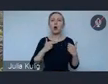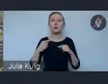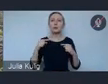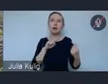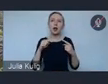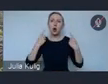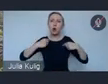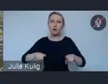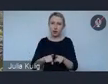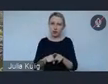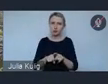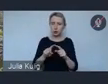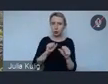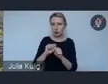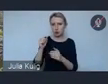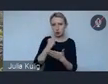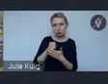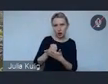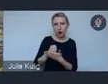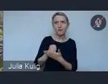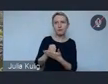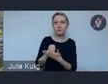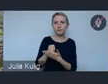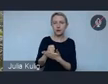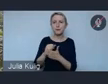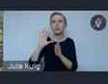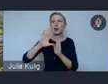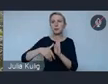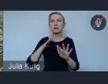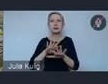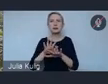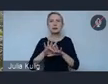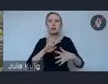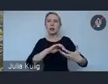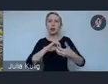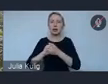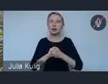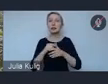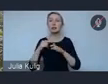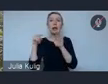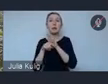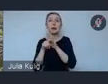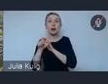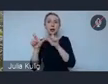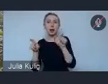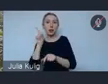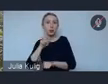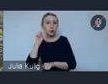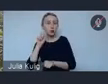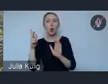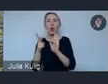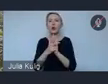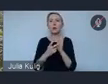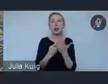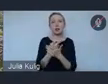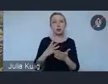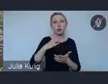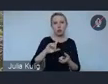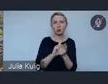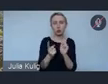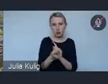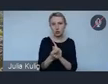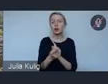którą mamy do spraw Miejskiego systemu integracji migrantów imigrantek już 18 lutego spotykała się z